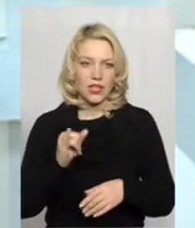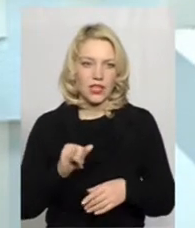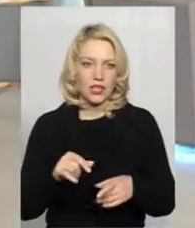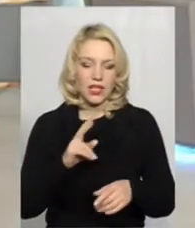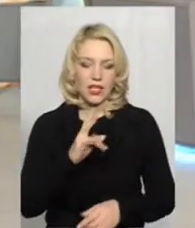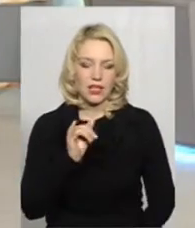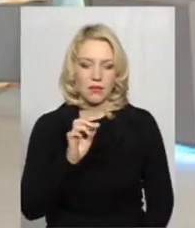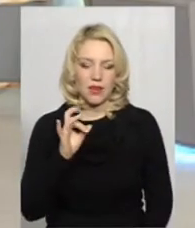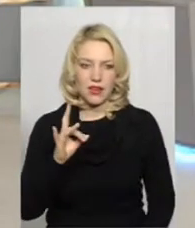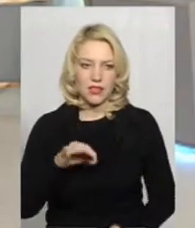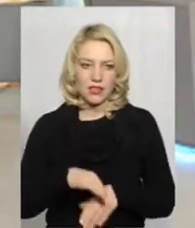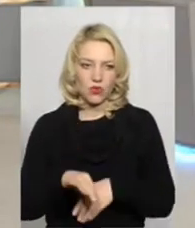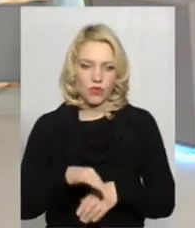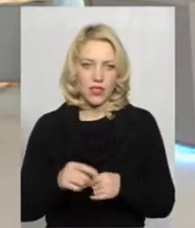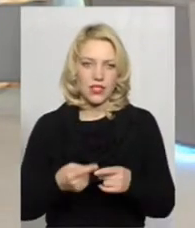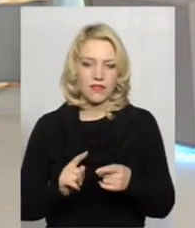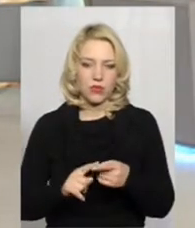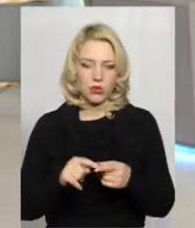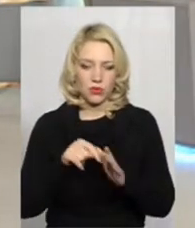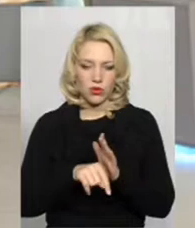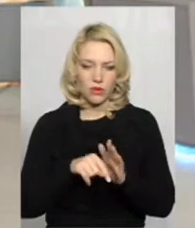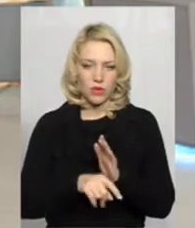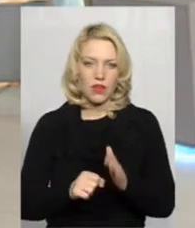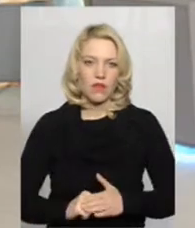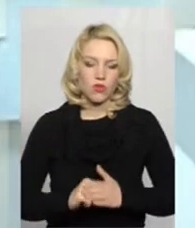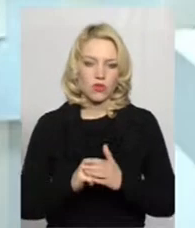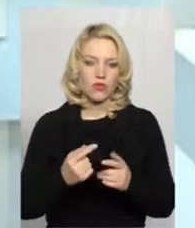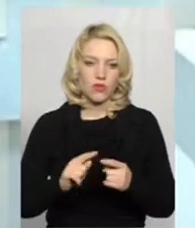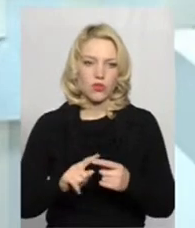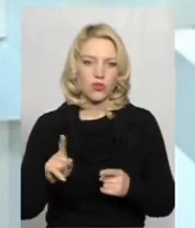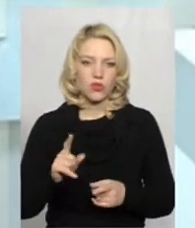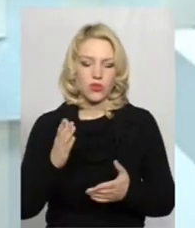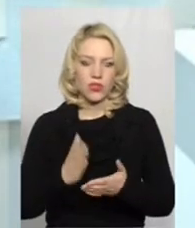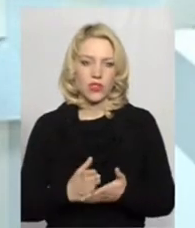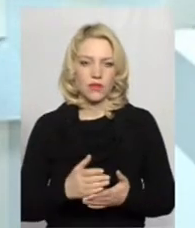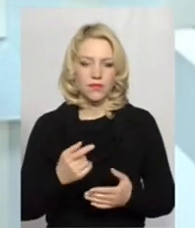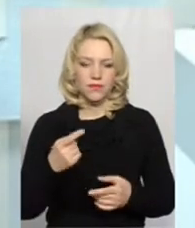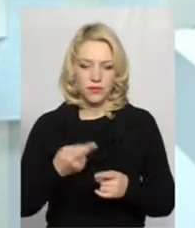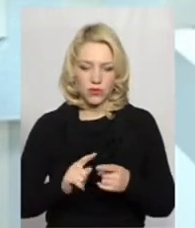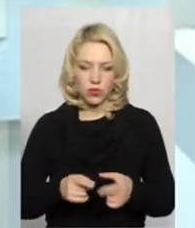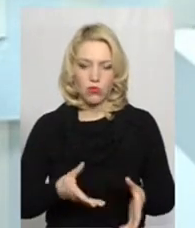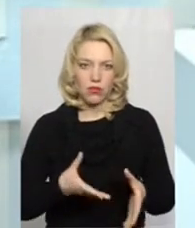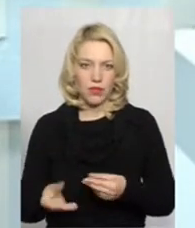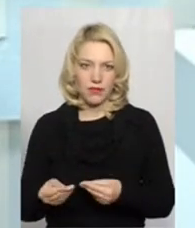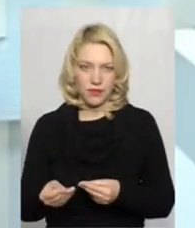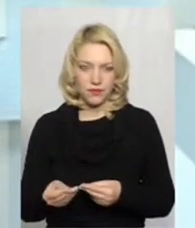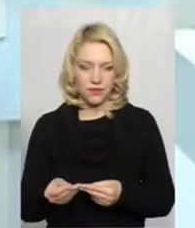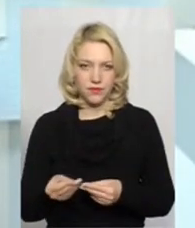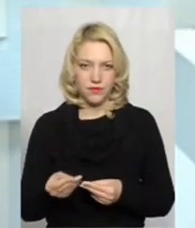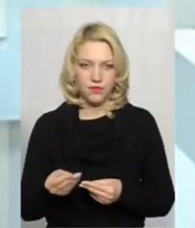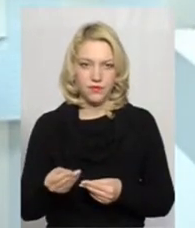і кіберцькування. Тобто в основі того, що лежить у цьому впливі,